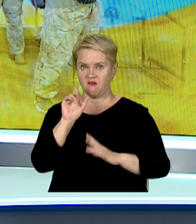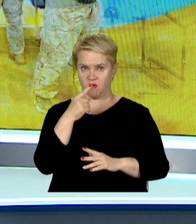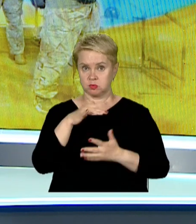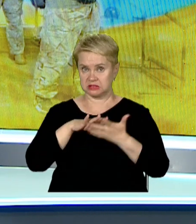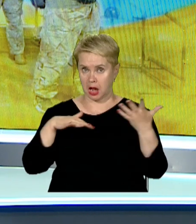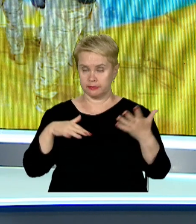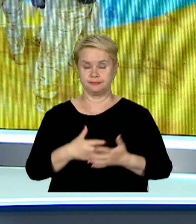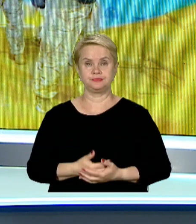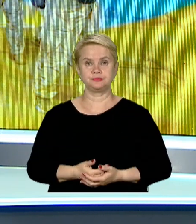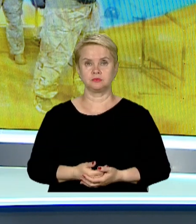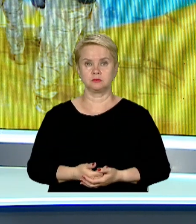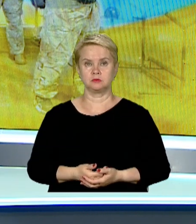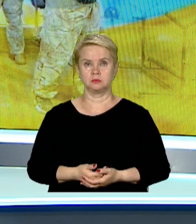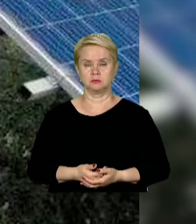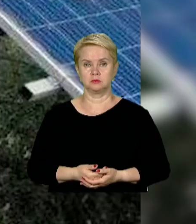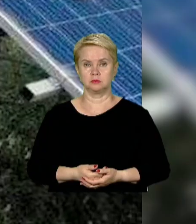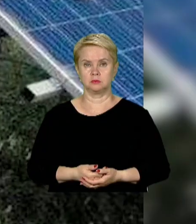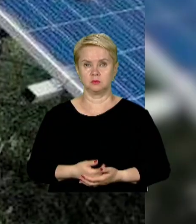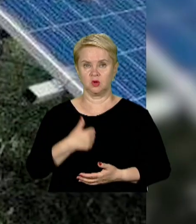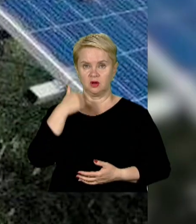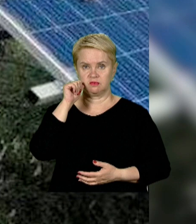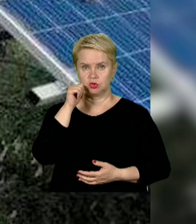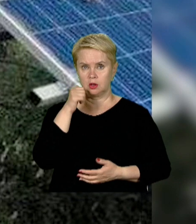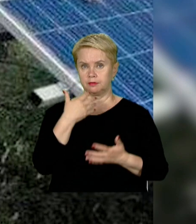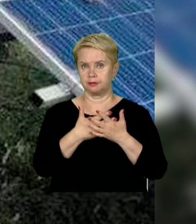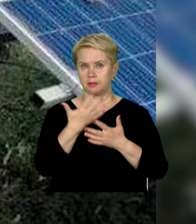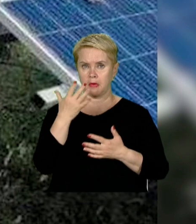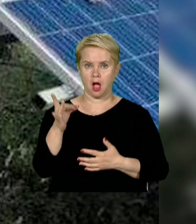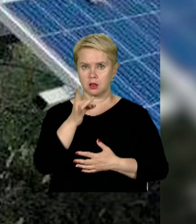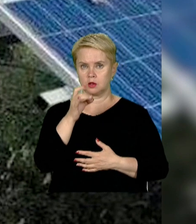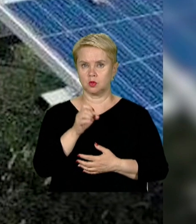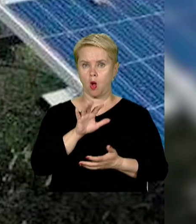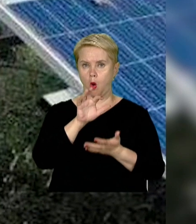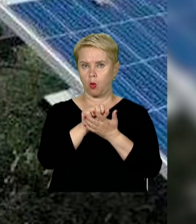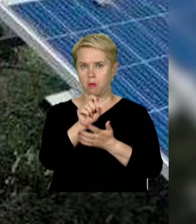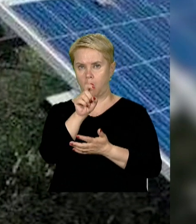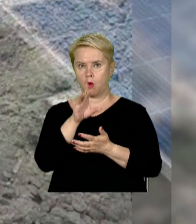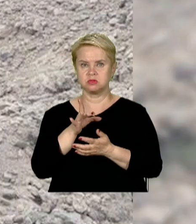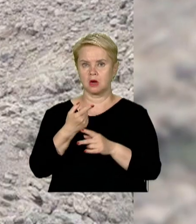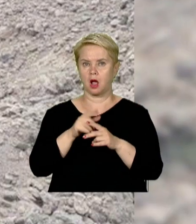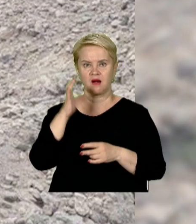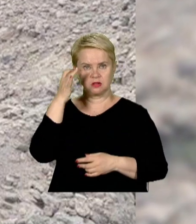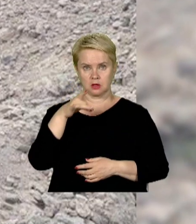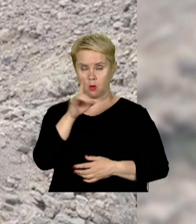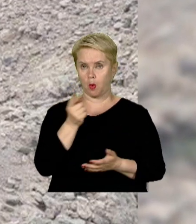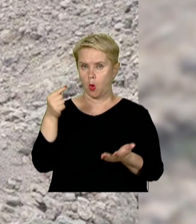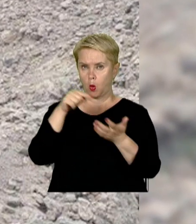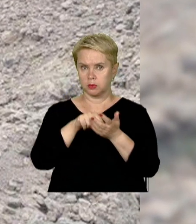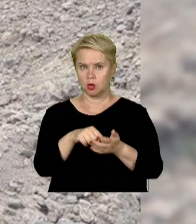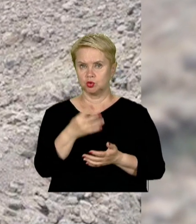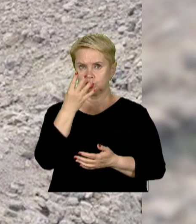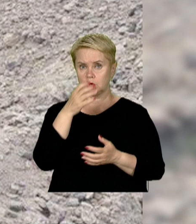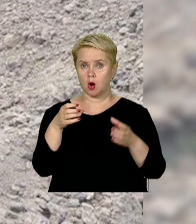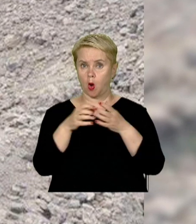– далі в сюжеті. Вчора щонайменше 5 разів окупанти обстріляли Криворізький район. Під удар потрапили